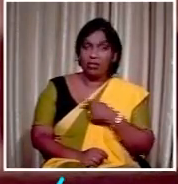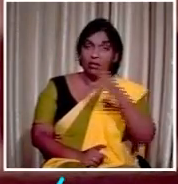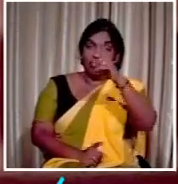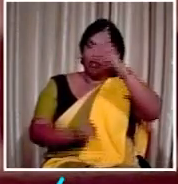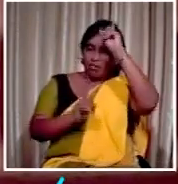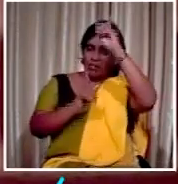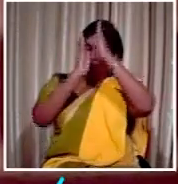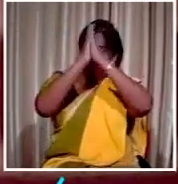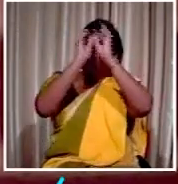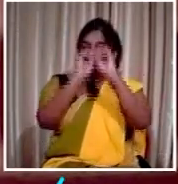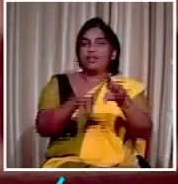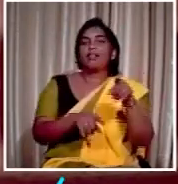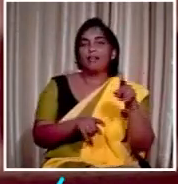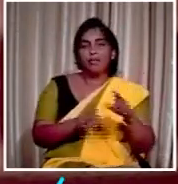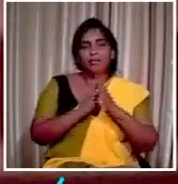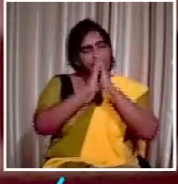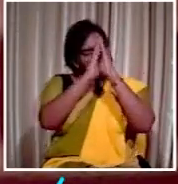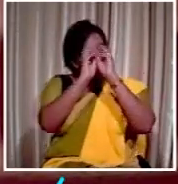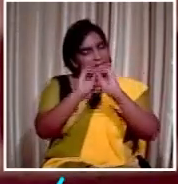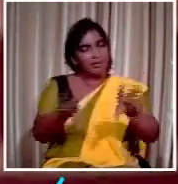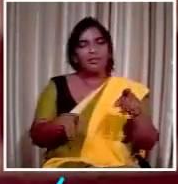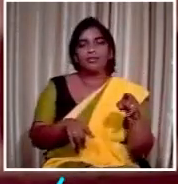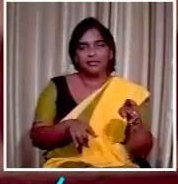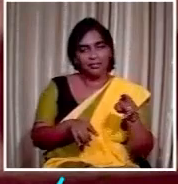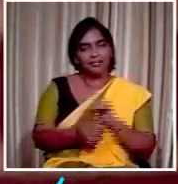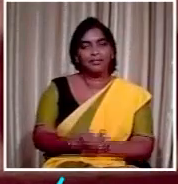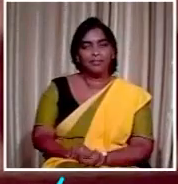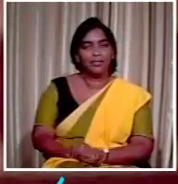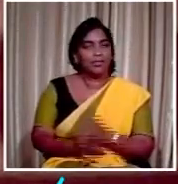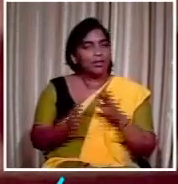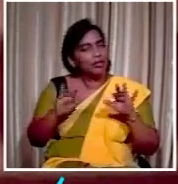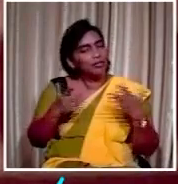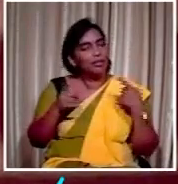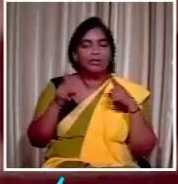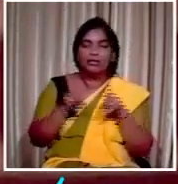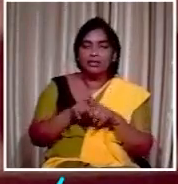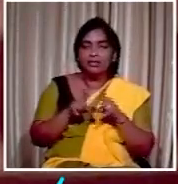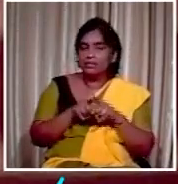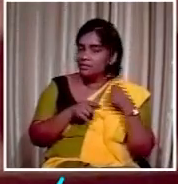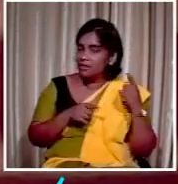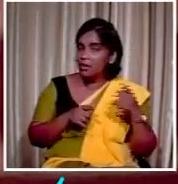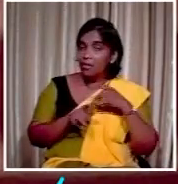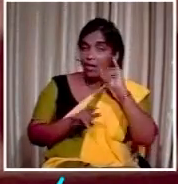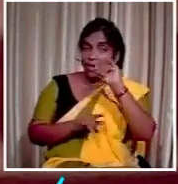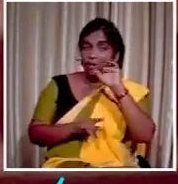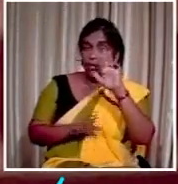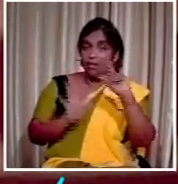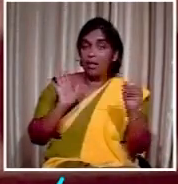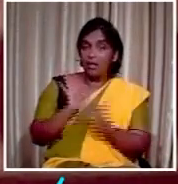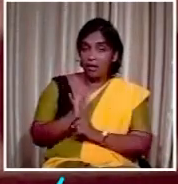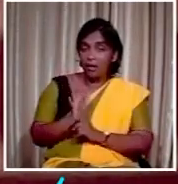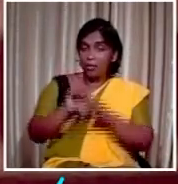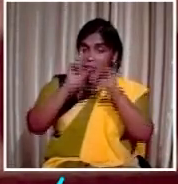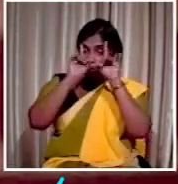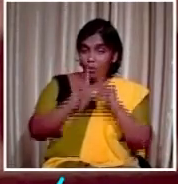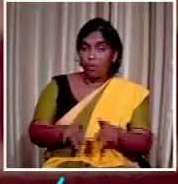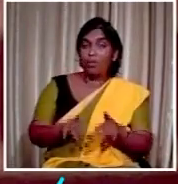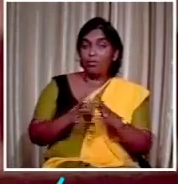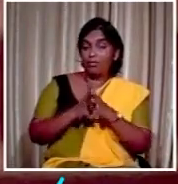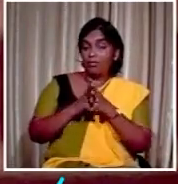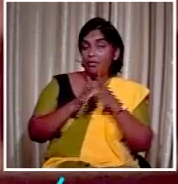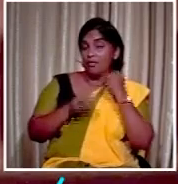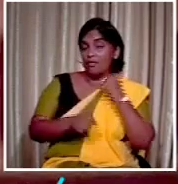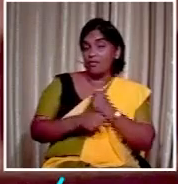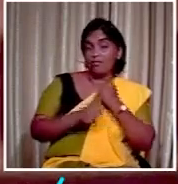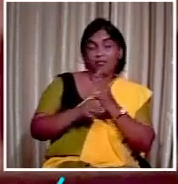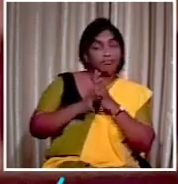වෙච්ච සාපයක් සාපයක් සාපයක් මොන වෙලාවේද හිටුවේ 69 ලක්ෂයක් මෙන්න මෙච්චර